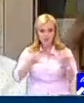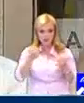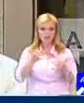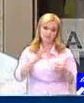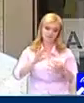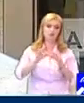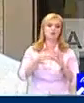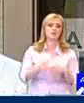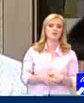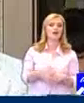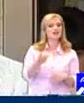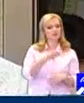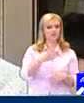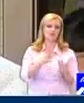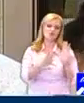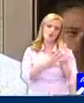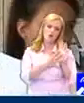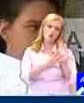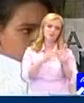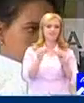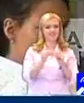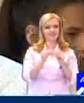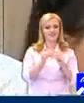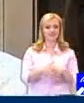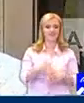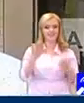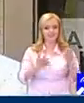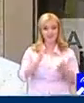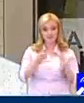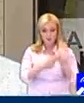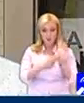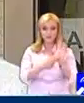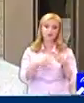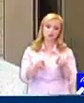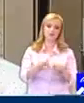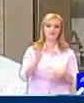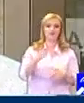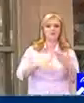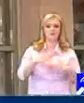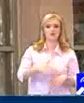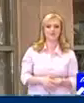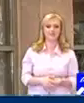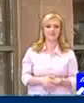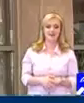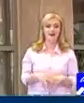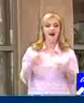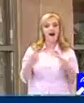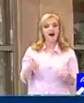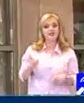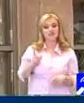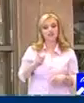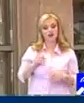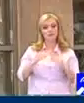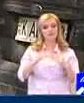greu. Aș dori să iau notă nouă, chiar 10, dar dacă voi primi 8, tot n-a să fiu trist. Și dacă alții se